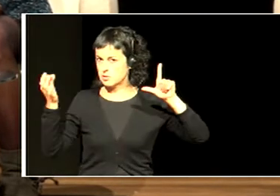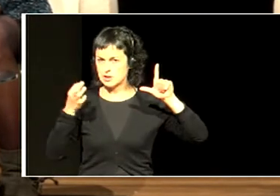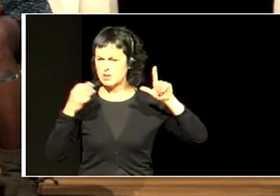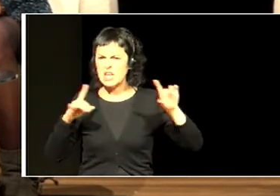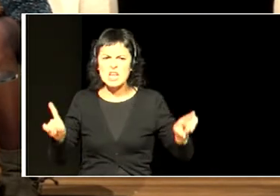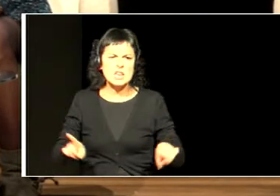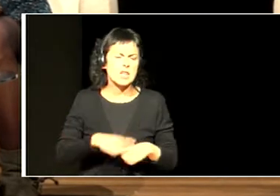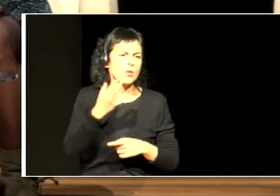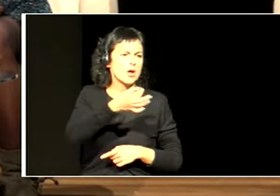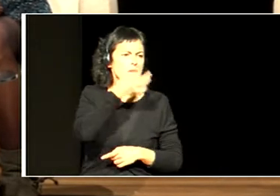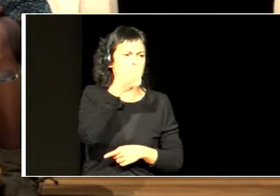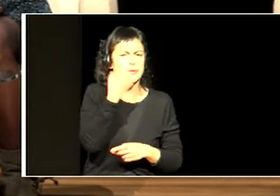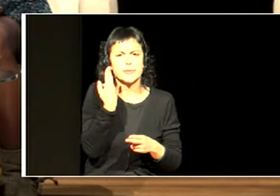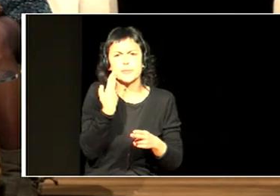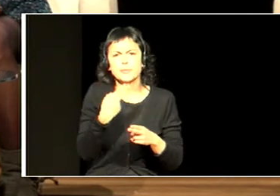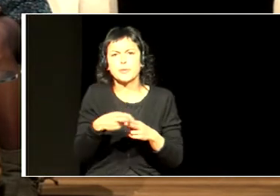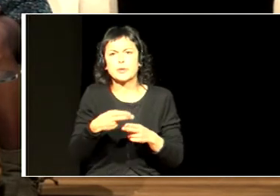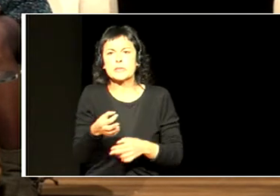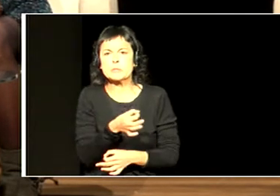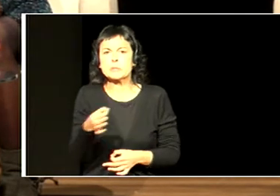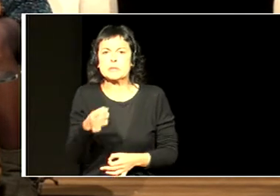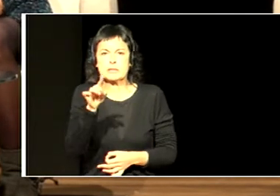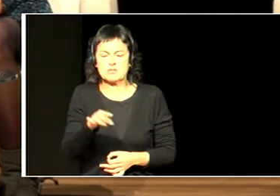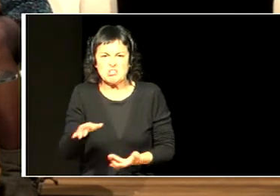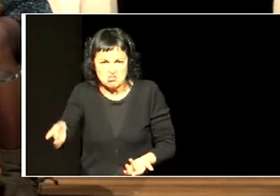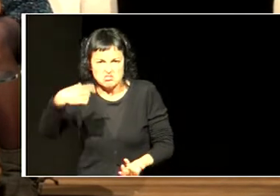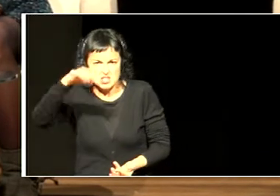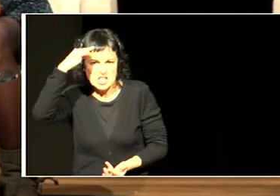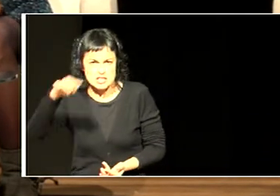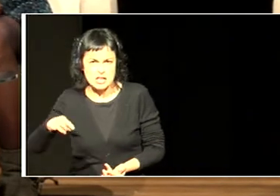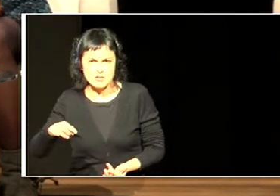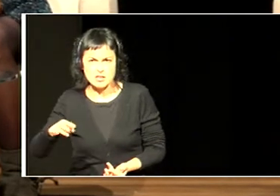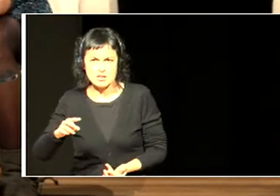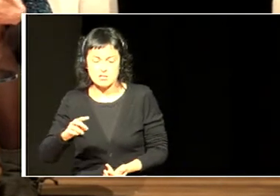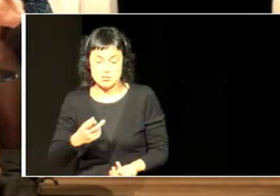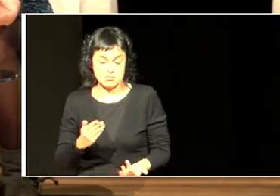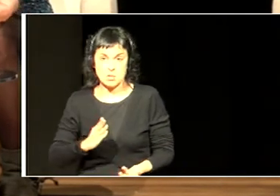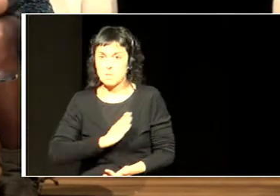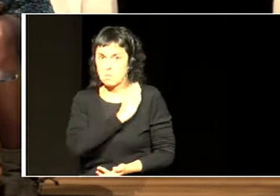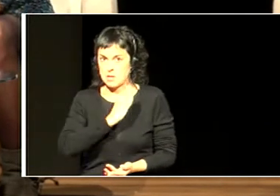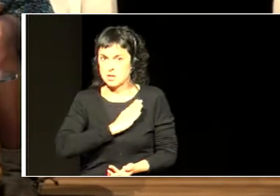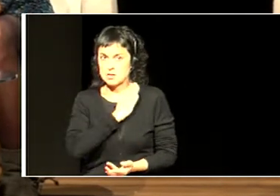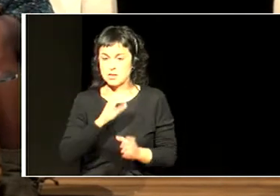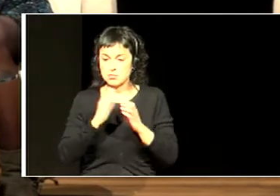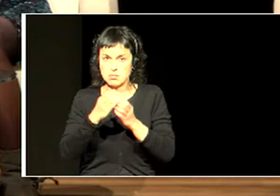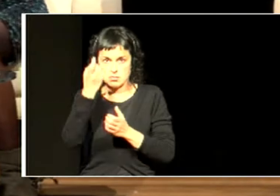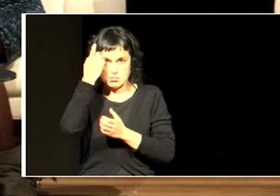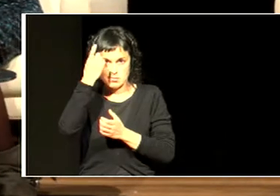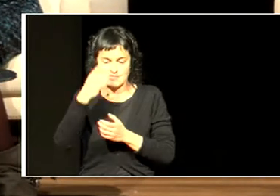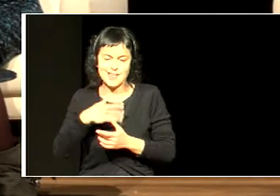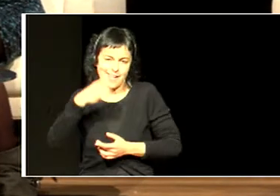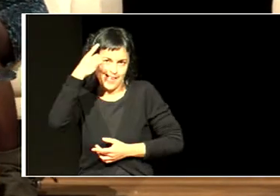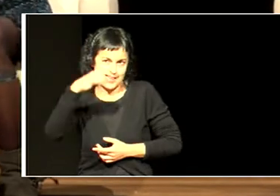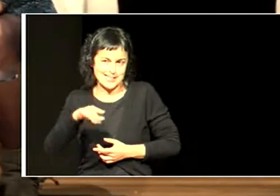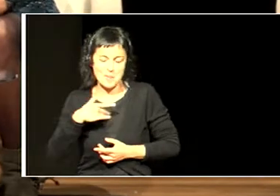diskurso politikamente korrekto badakitela. Bigarren hezkuntzako ikastetxe batean, ikasle guztiek badakite zer esan behar duten gurekin